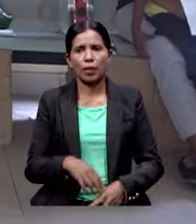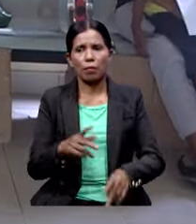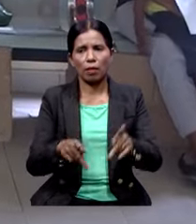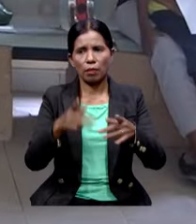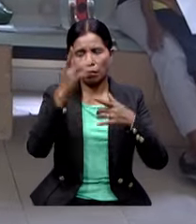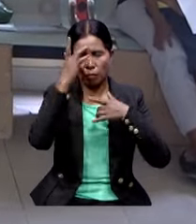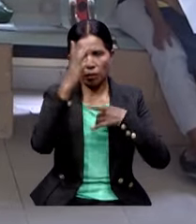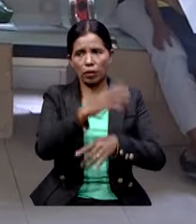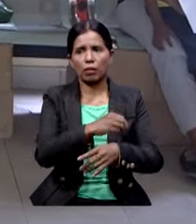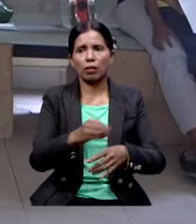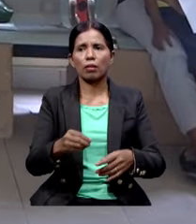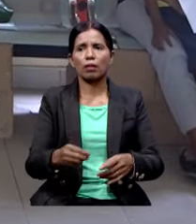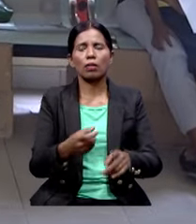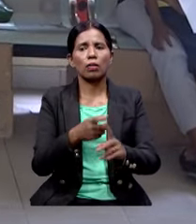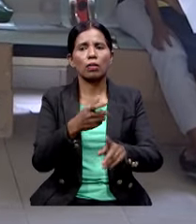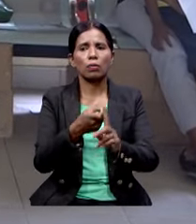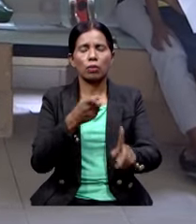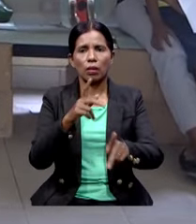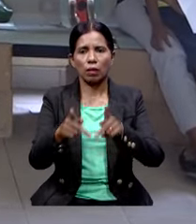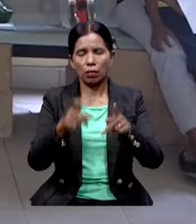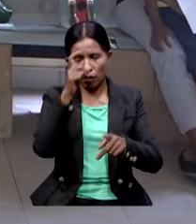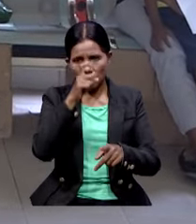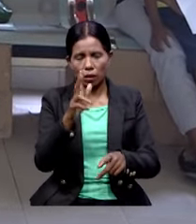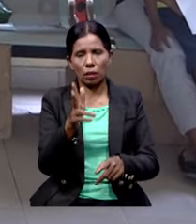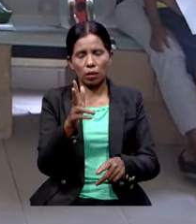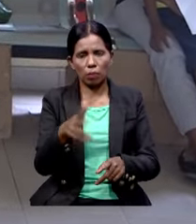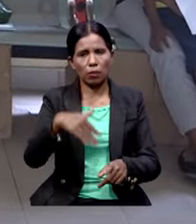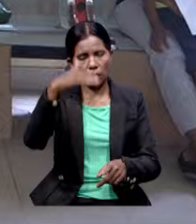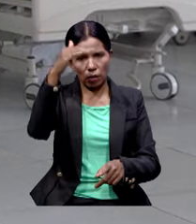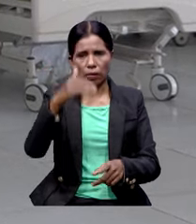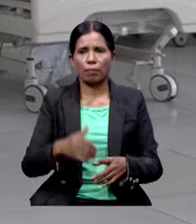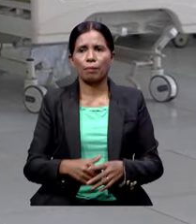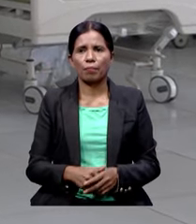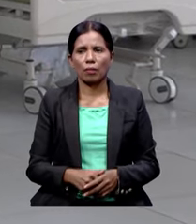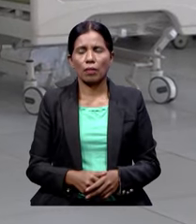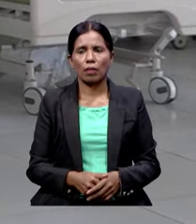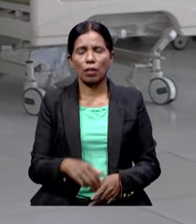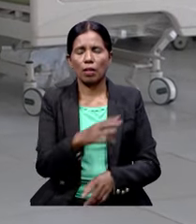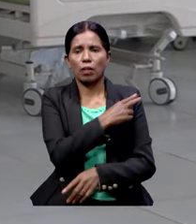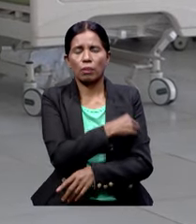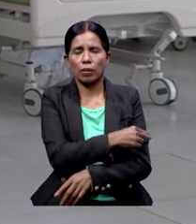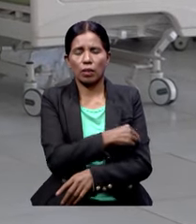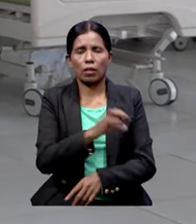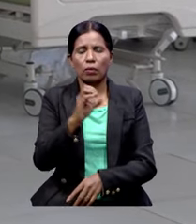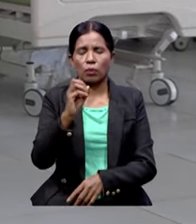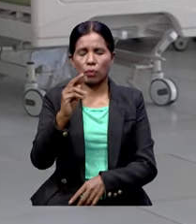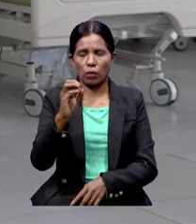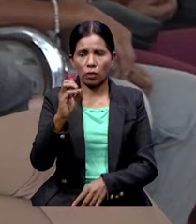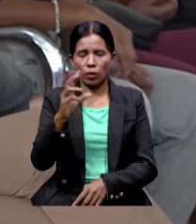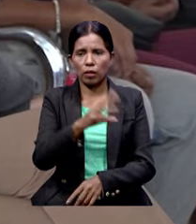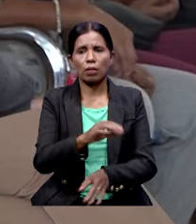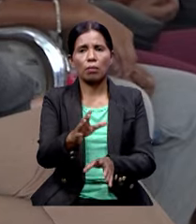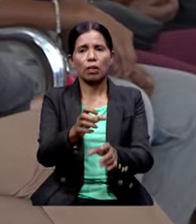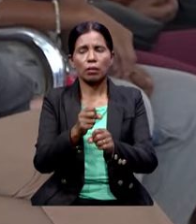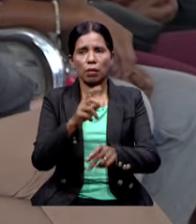moras stroke no diabetes, maioria paciente ho idade tolnulu baleten. Além de ne Centro Saúde Formosa, cada loron belesimo